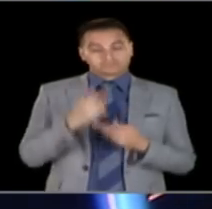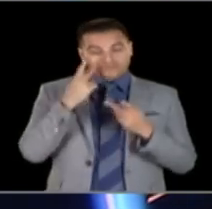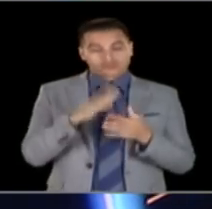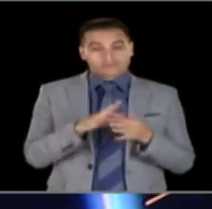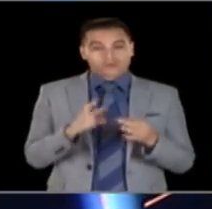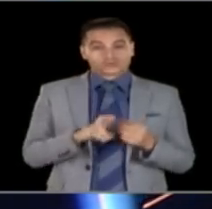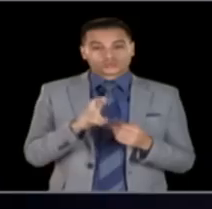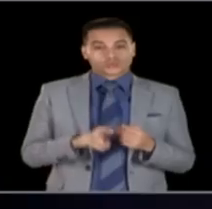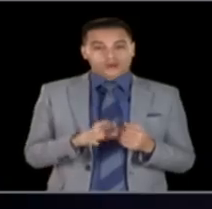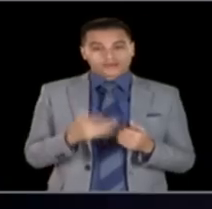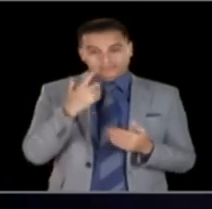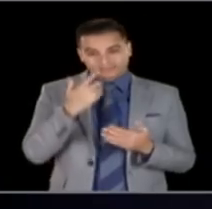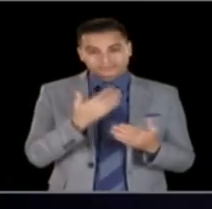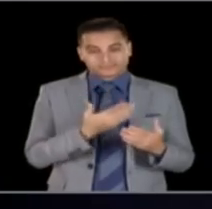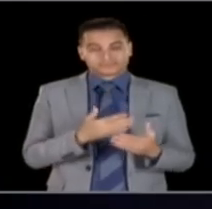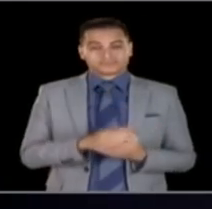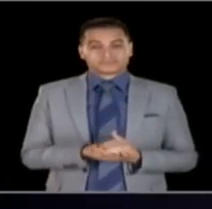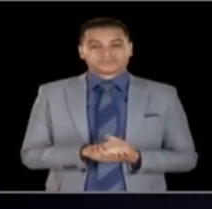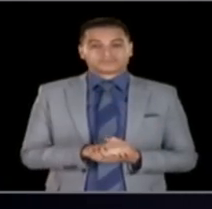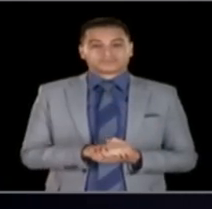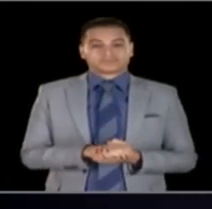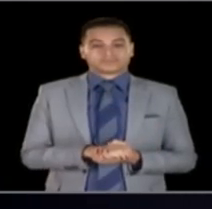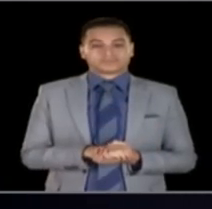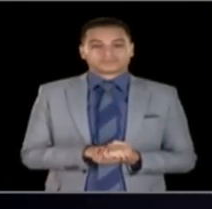هنشوف موضوع السؤال ايه.